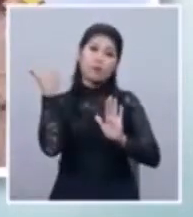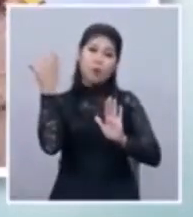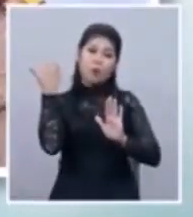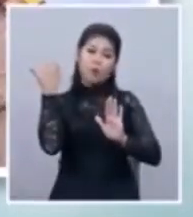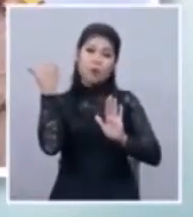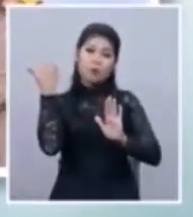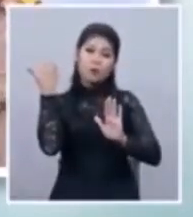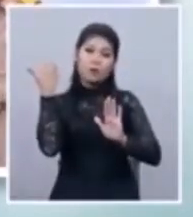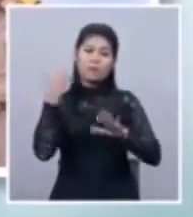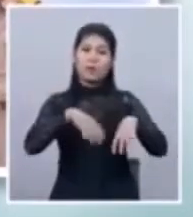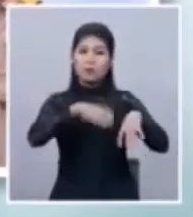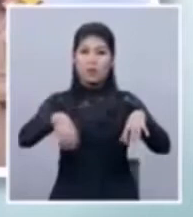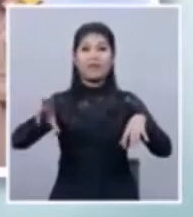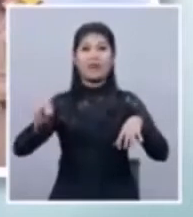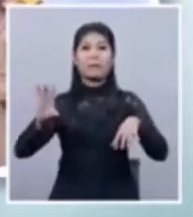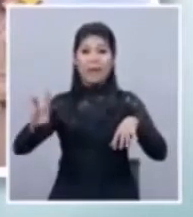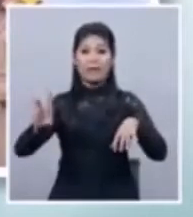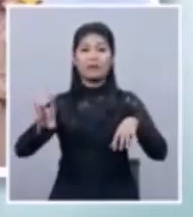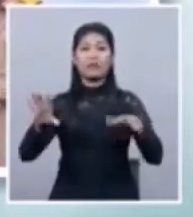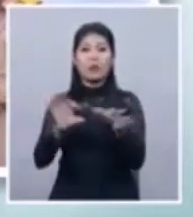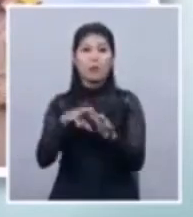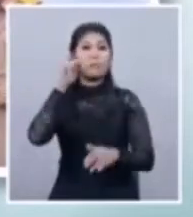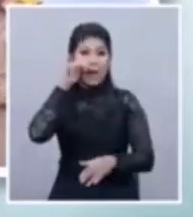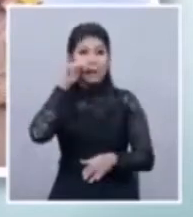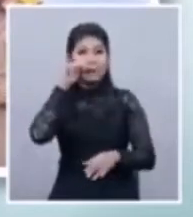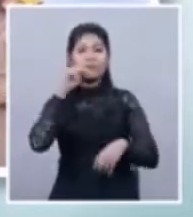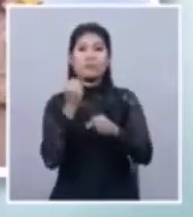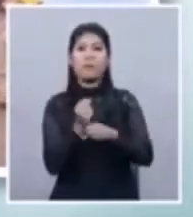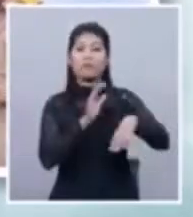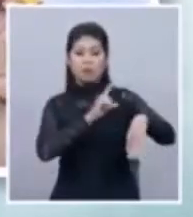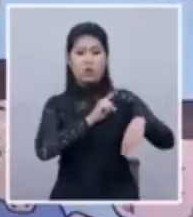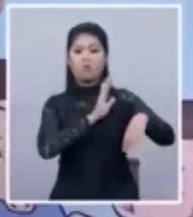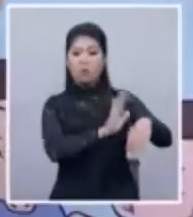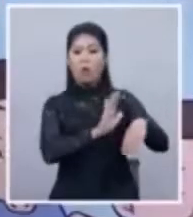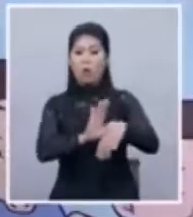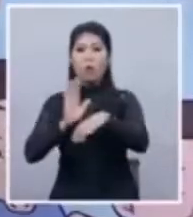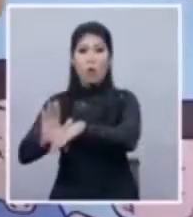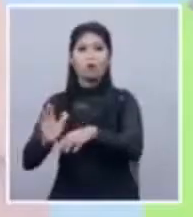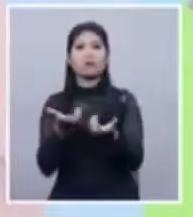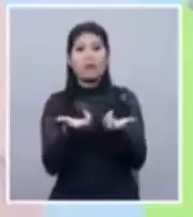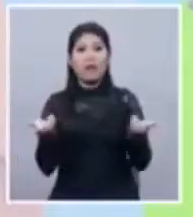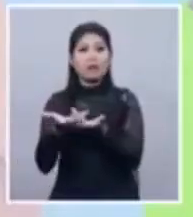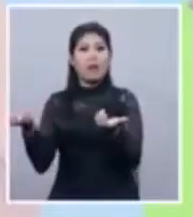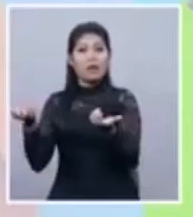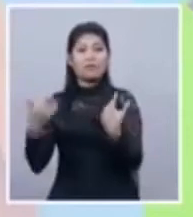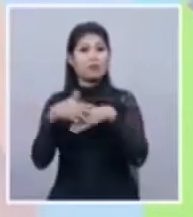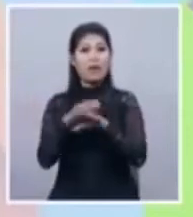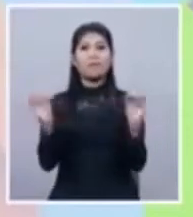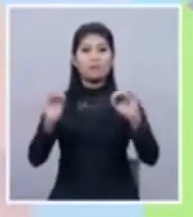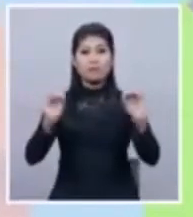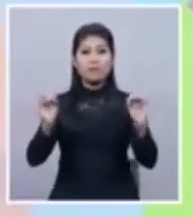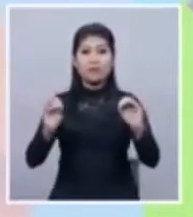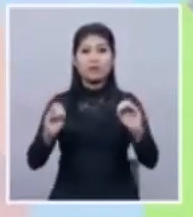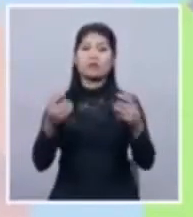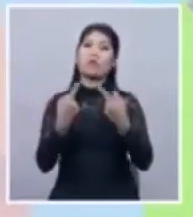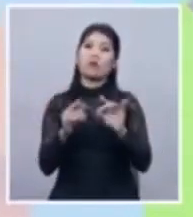รามี38หน่วยงานที่ทำเรื่องน้ำอยู่ต่างคนต่างทำนะแล้วก็ไม่ได้สอดประสานกันนะครับ